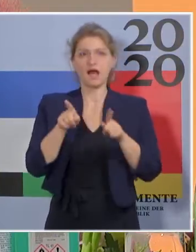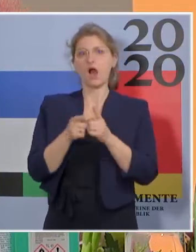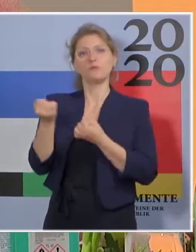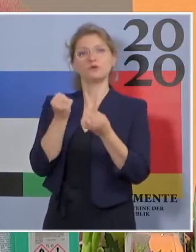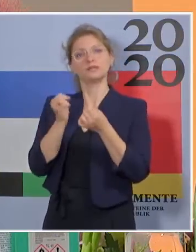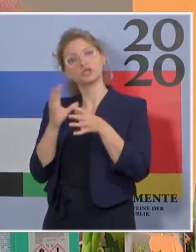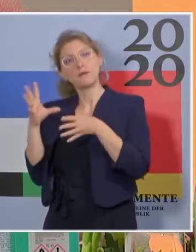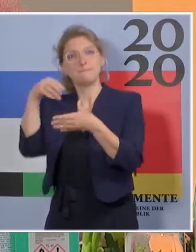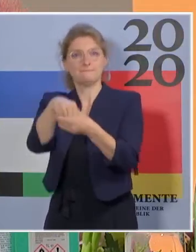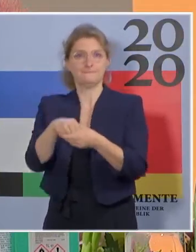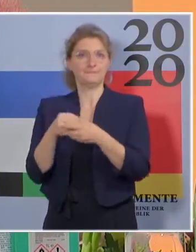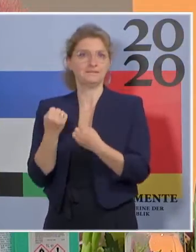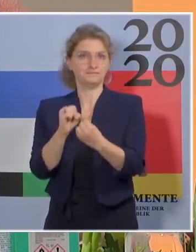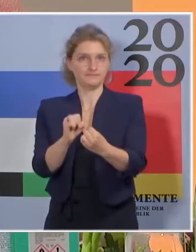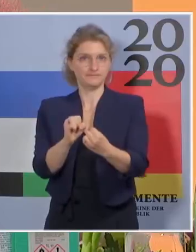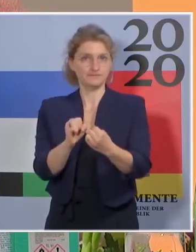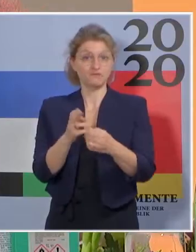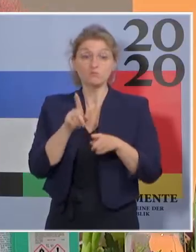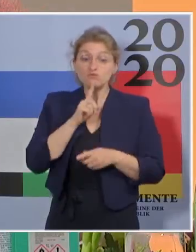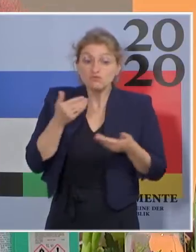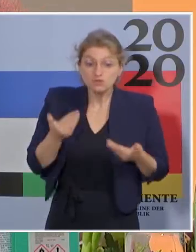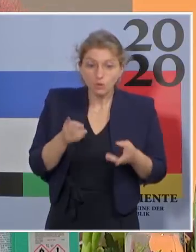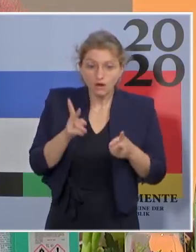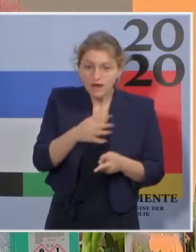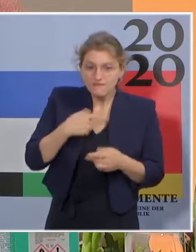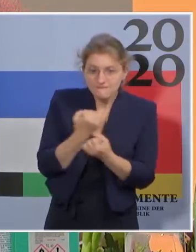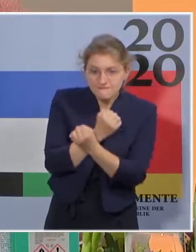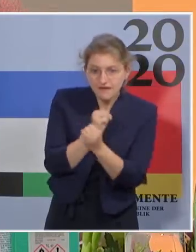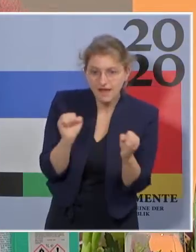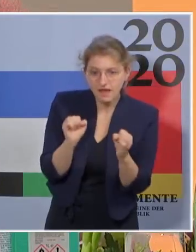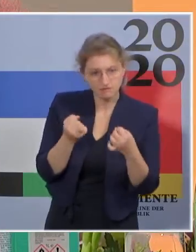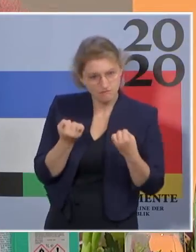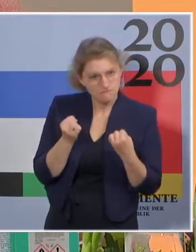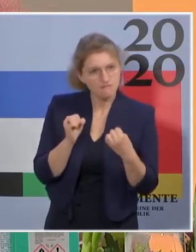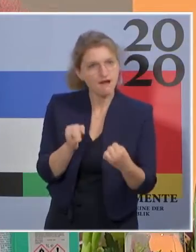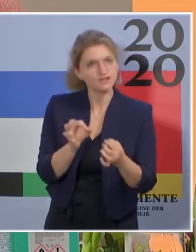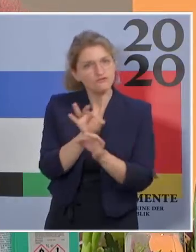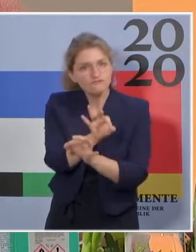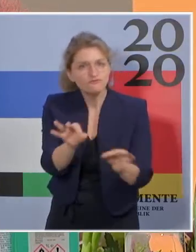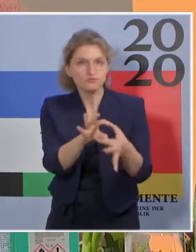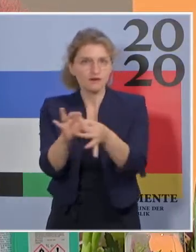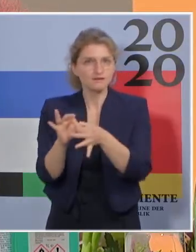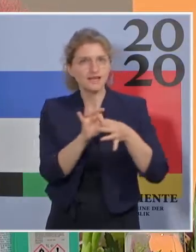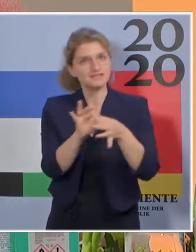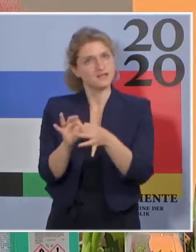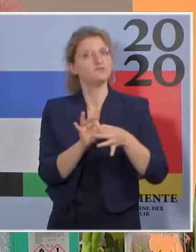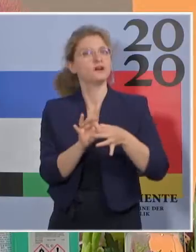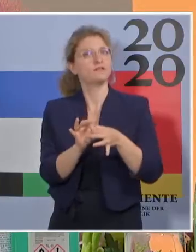so können wir unsere Freiheiten aktiv zu unserem Wohle und zum Wohle unserer Gesellschaft auch